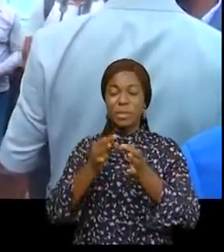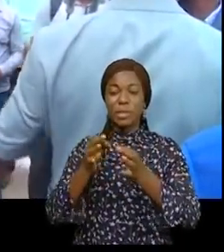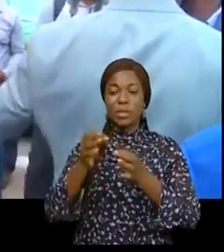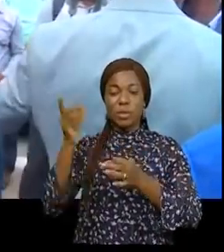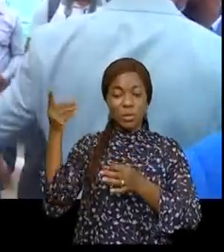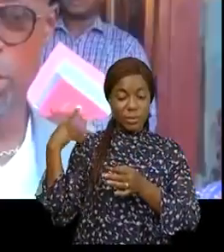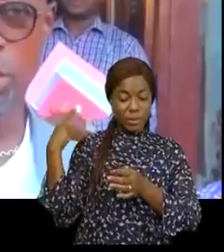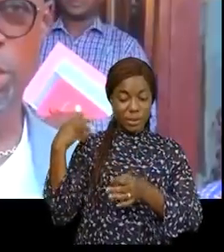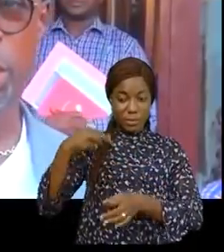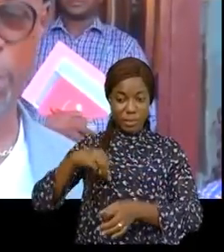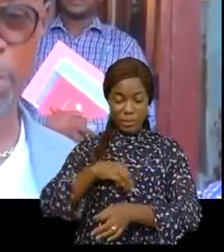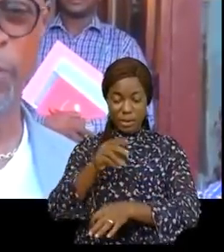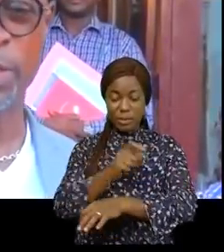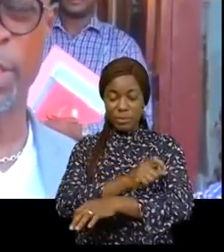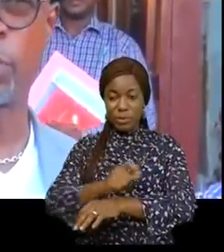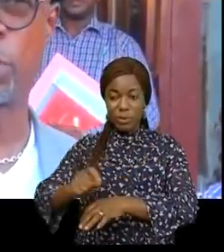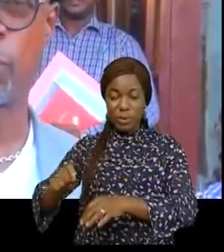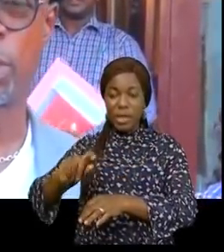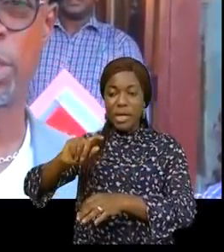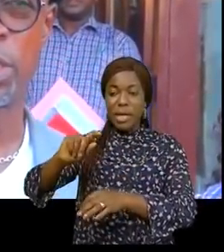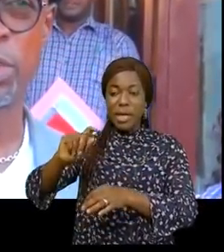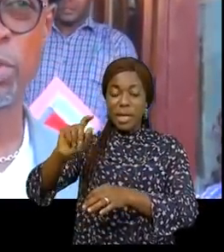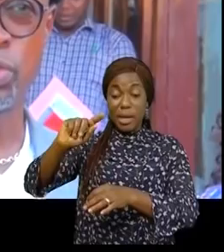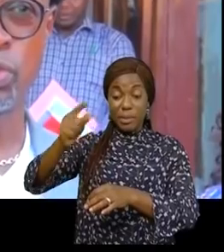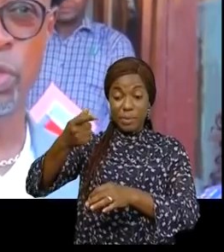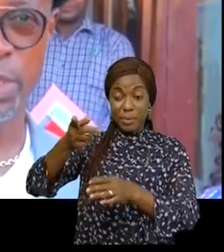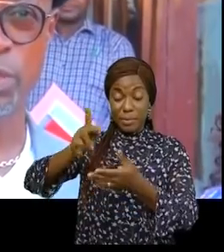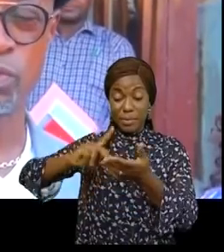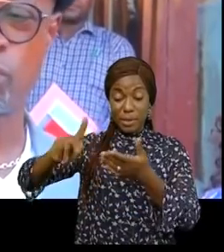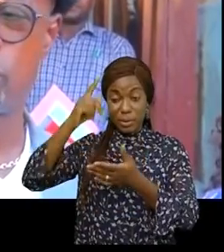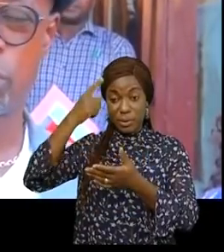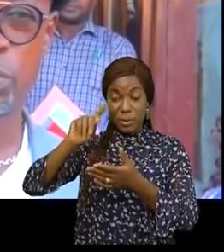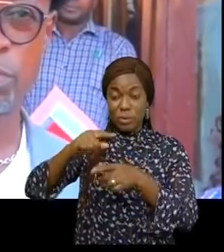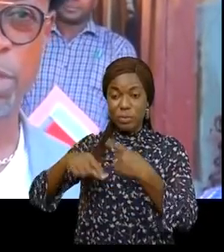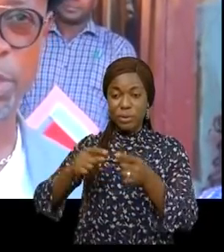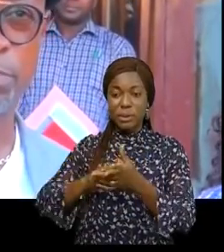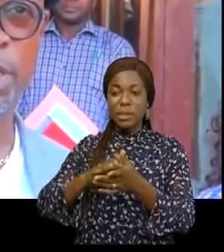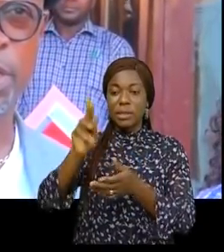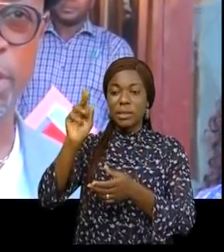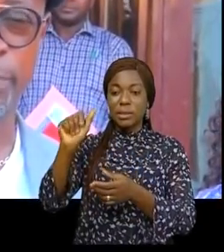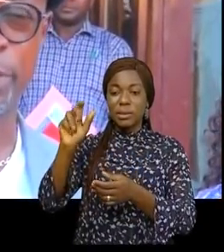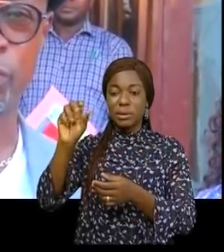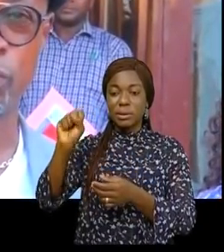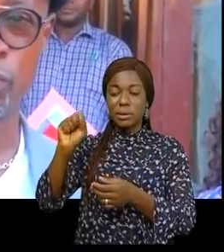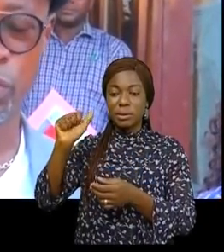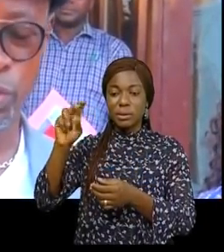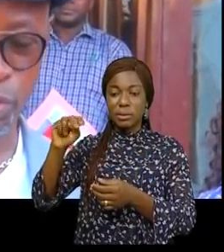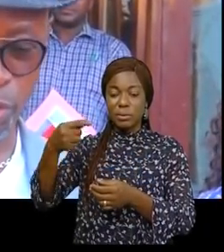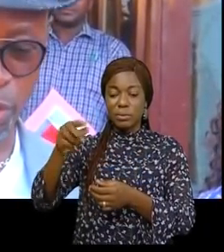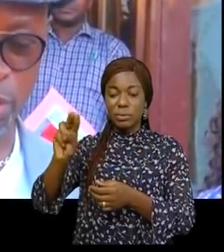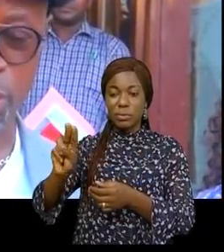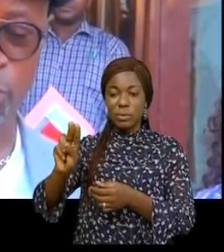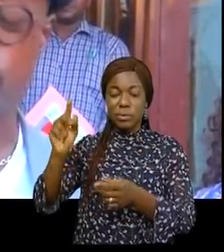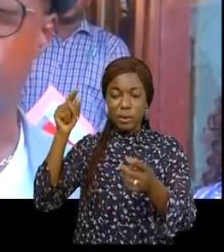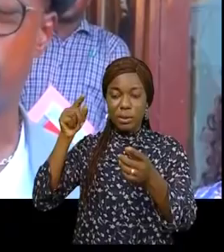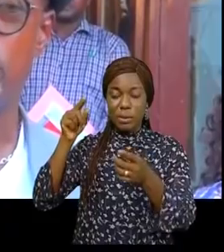du bureau, que la première phase des travaux que nous avons lancés sur Kasangulu, Madimba et Madongo